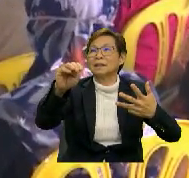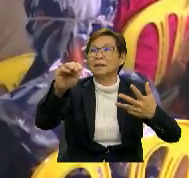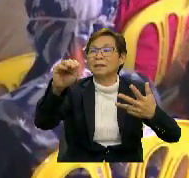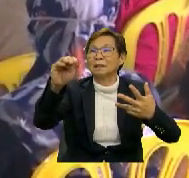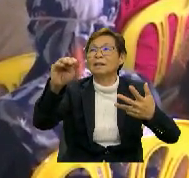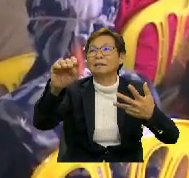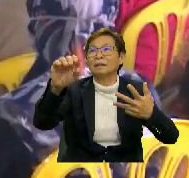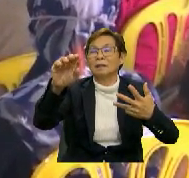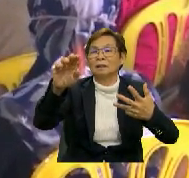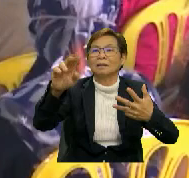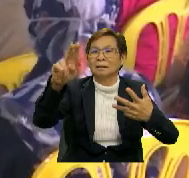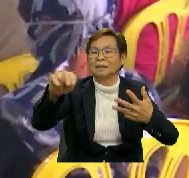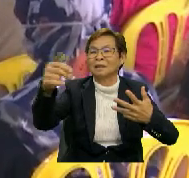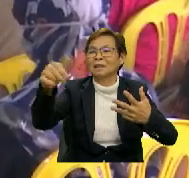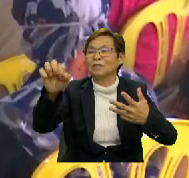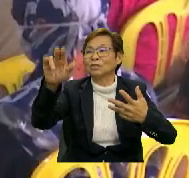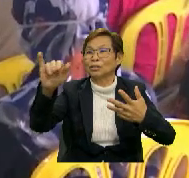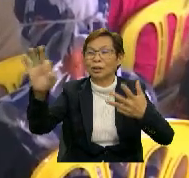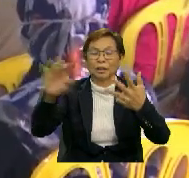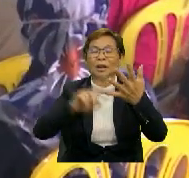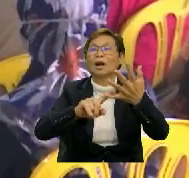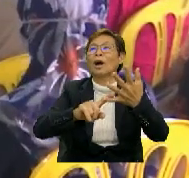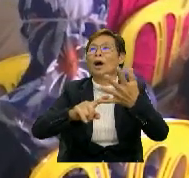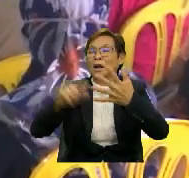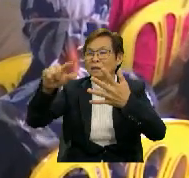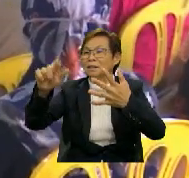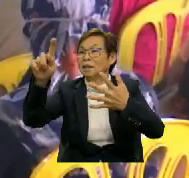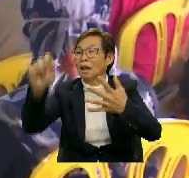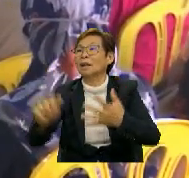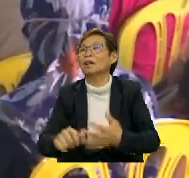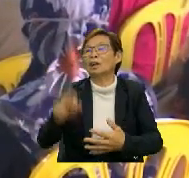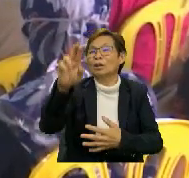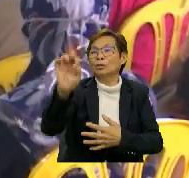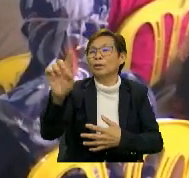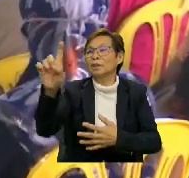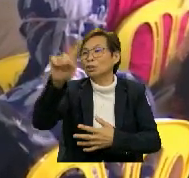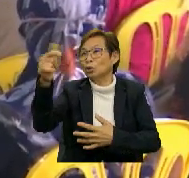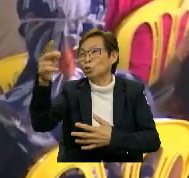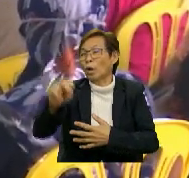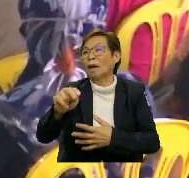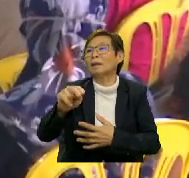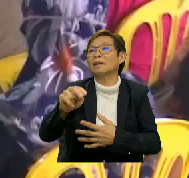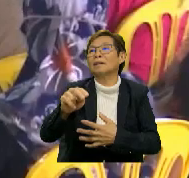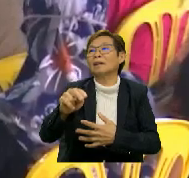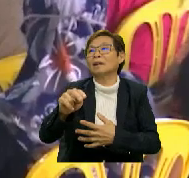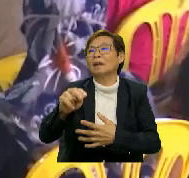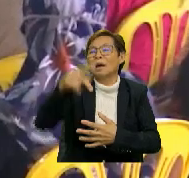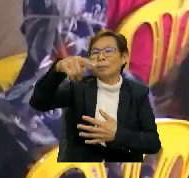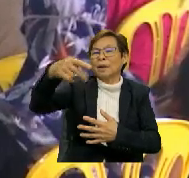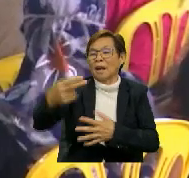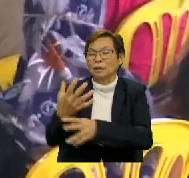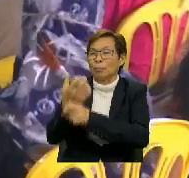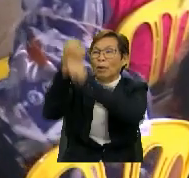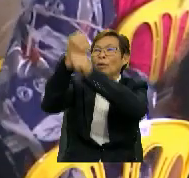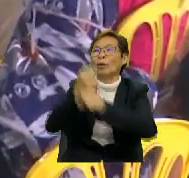menggunakan logo pejuang. Dan pada PRU14 yang lalu, Datuk Seri Rizwan yang bertanding atas tiket Pakatan Harapan telah pun menang